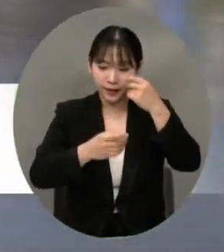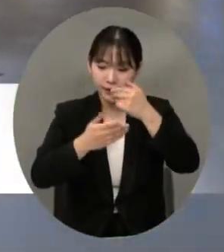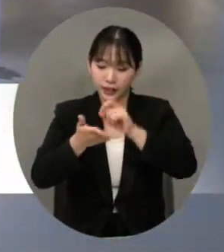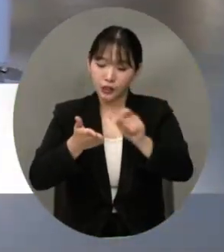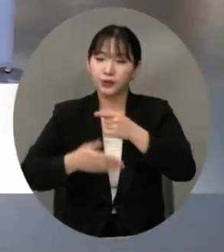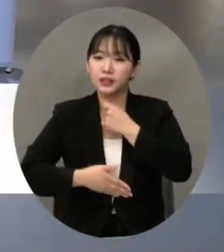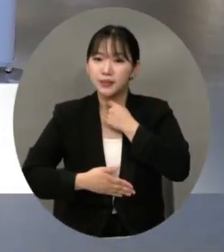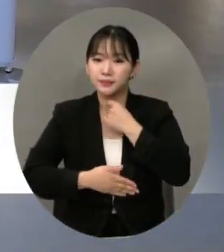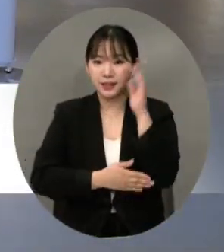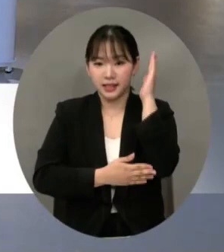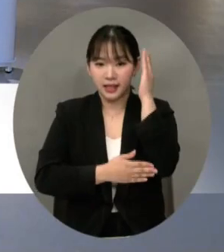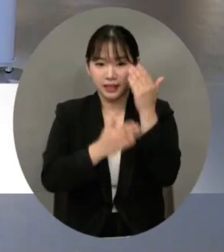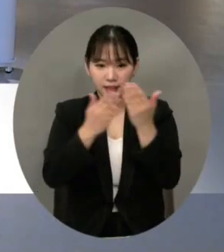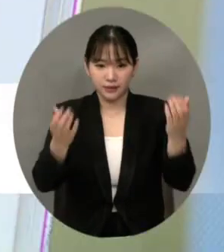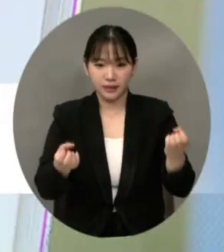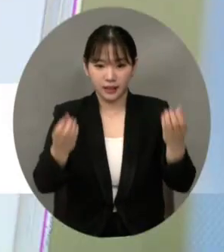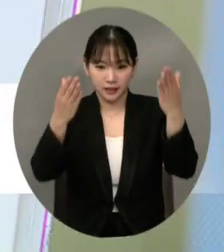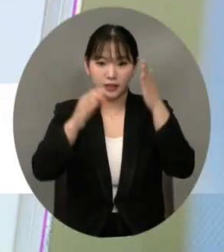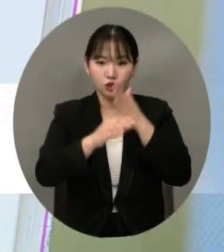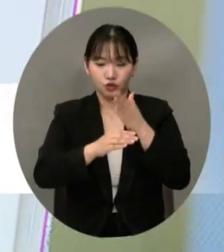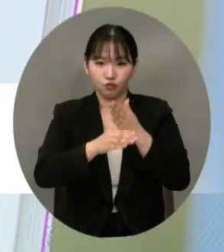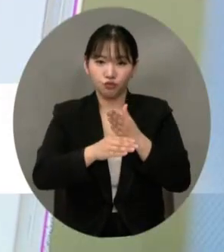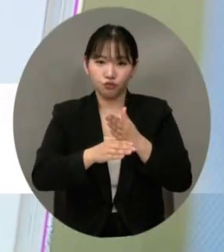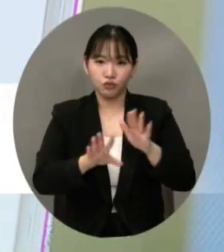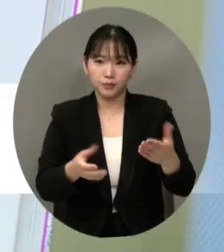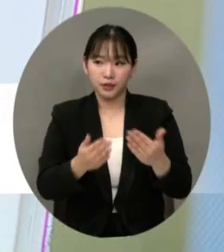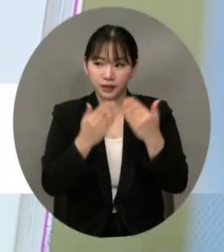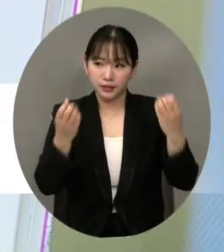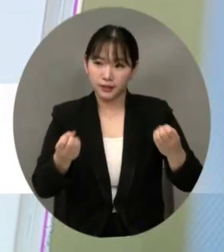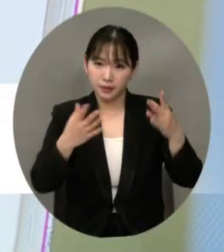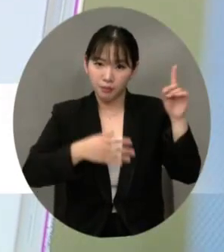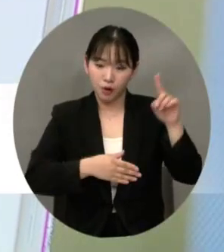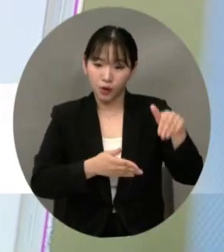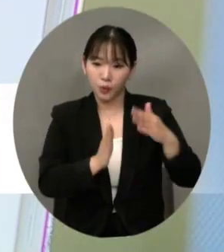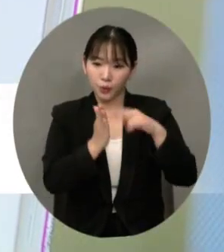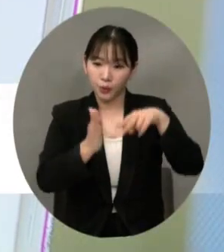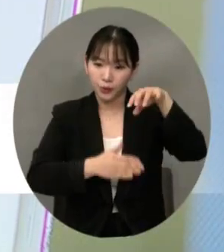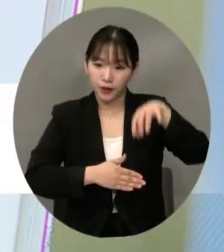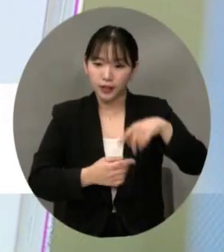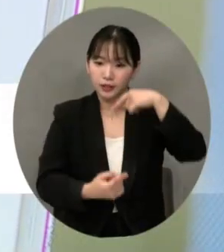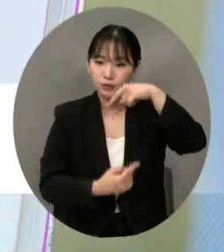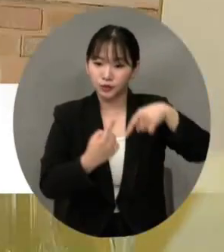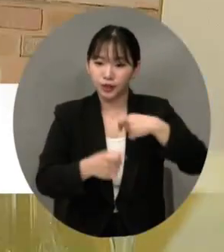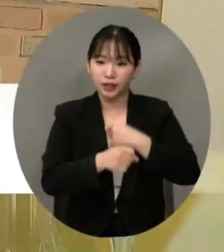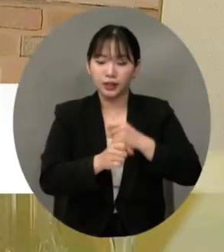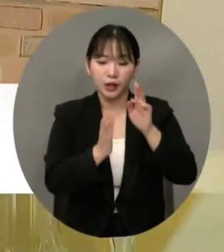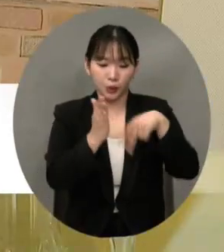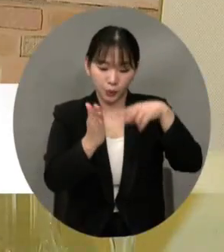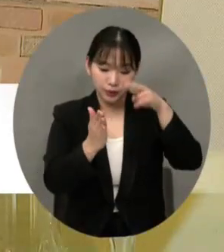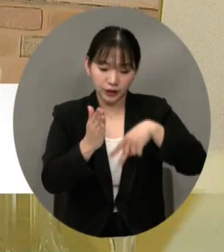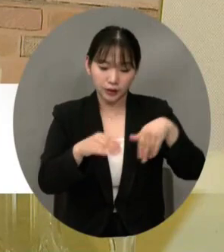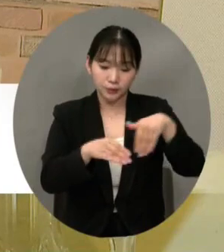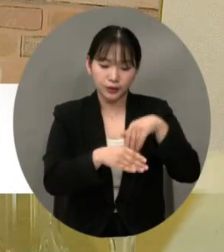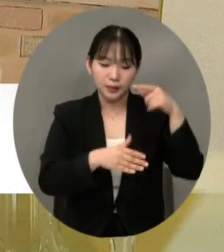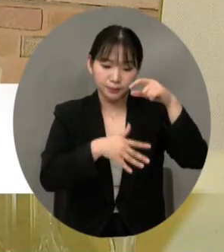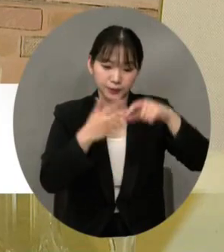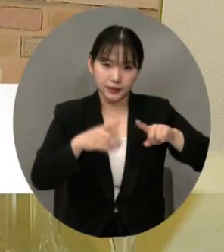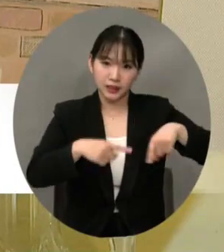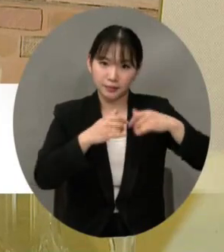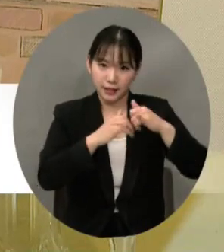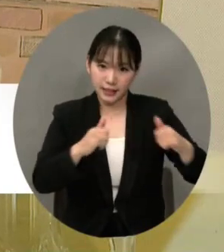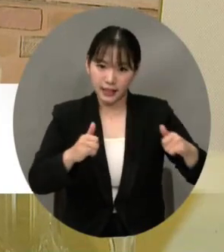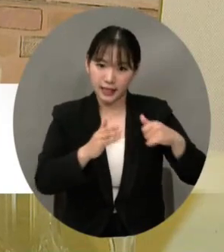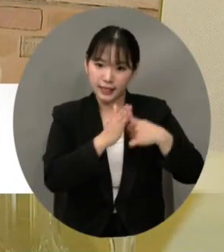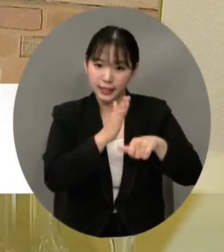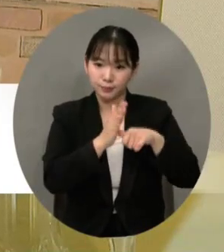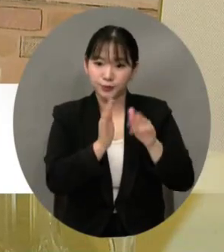이야기의 전시회를 개최하고 있습니다 이번 전시회는 도립 도서관에서 운영한 독서 문화 프로그램 참여자에 문학작품